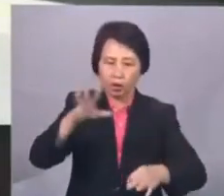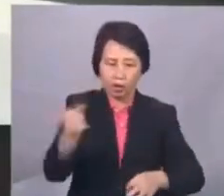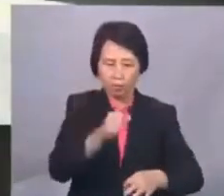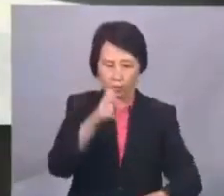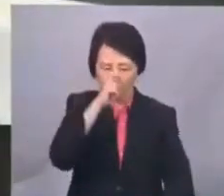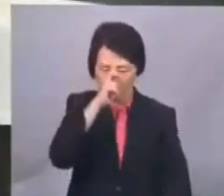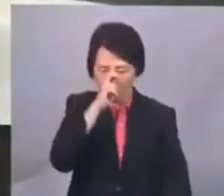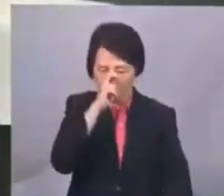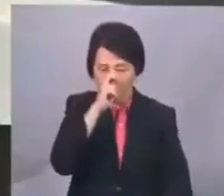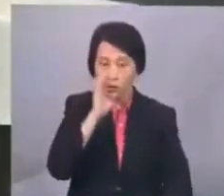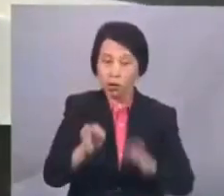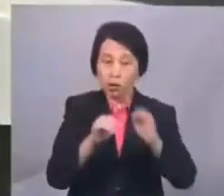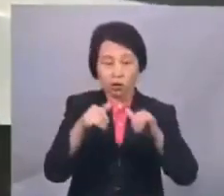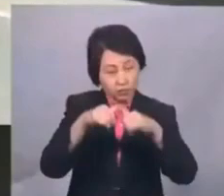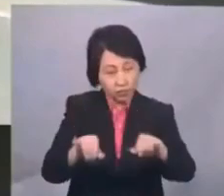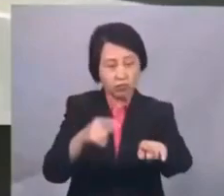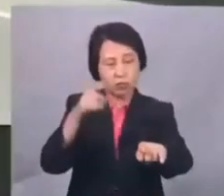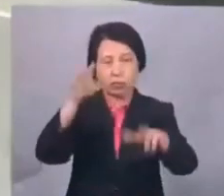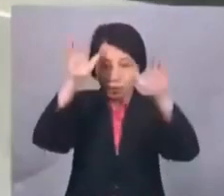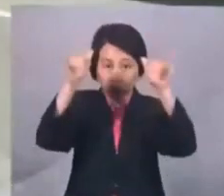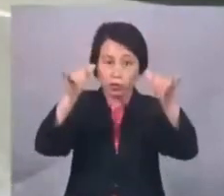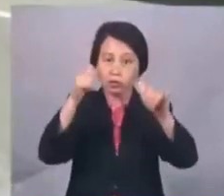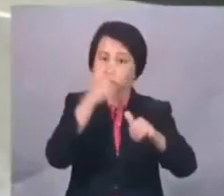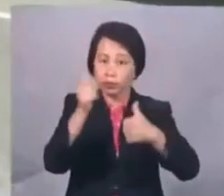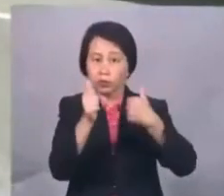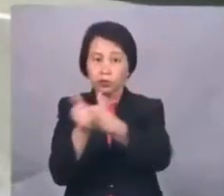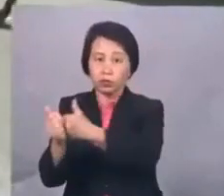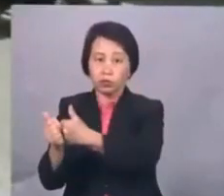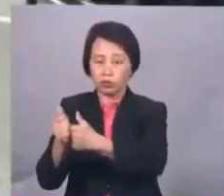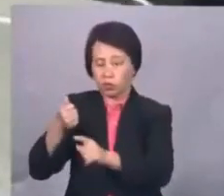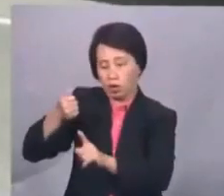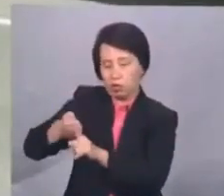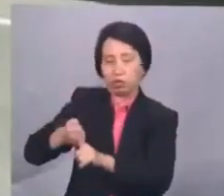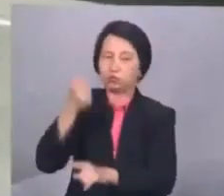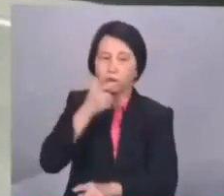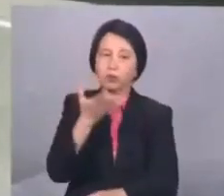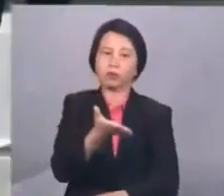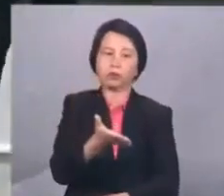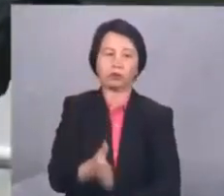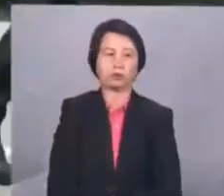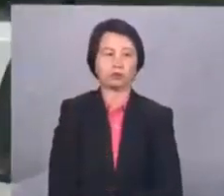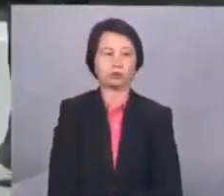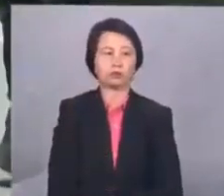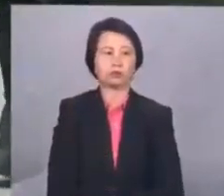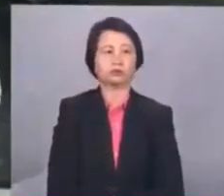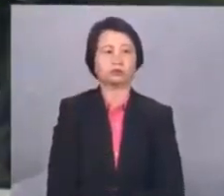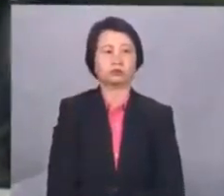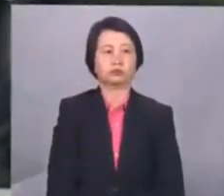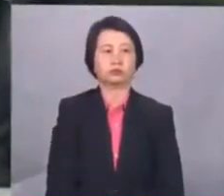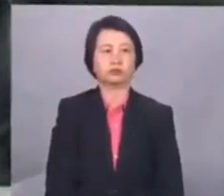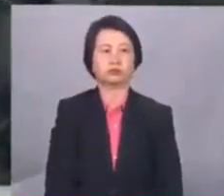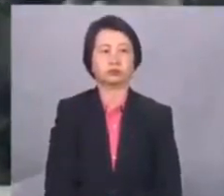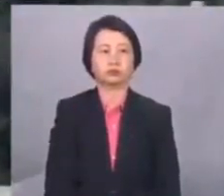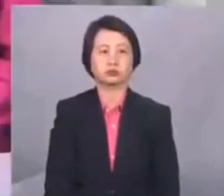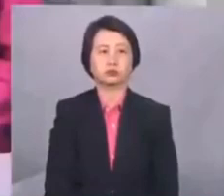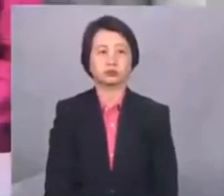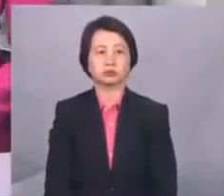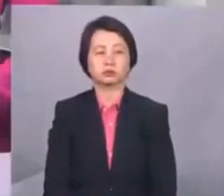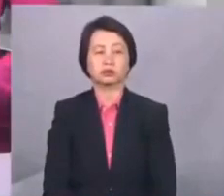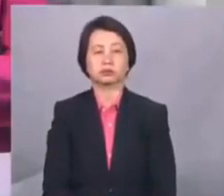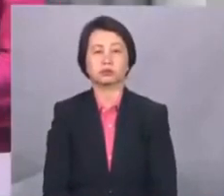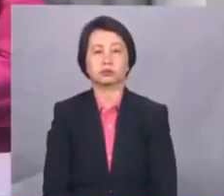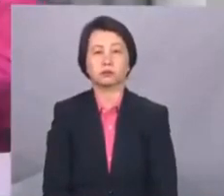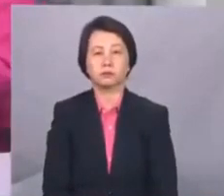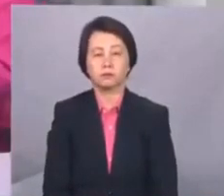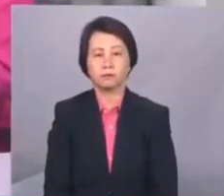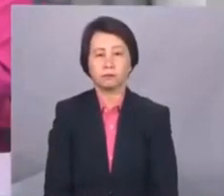mengambil tindakan tegas Jika masih ada yang tidak mematuhi arahan berkenaan hai hai hai hai